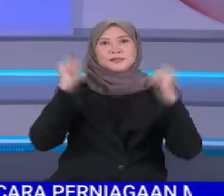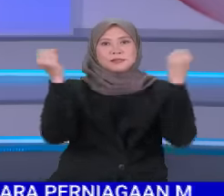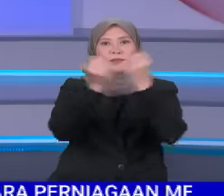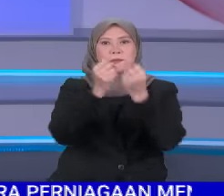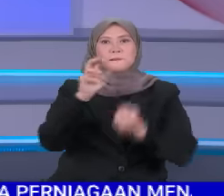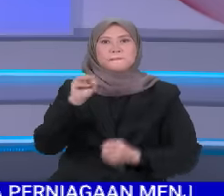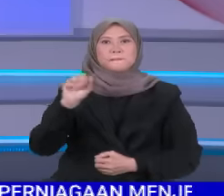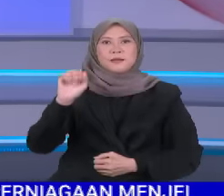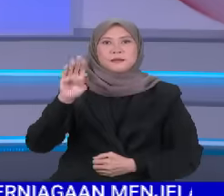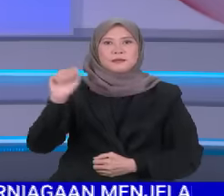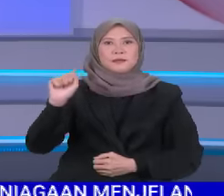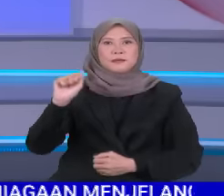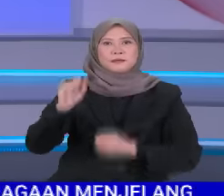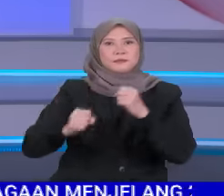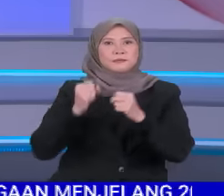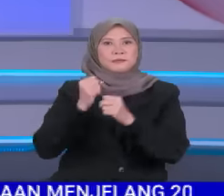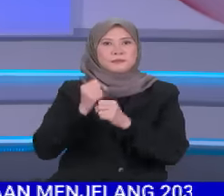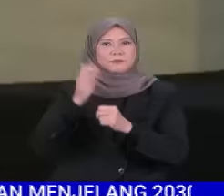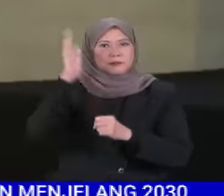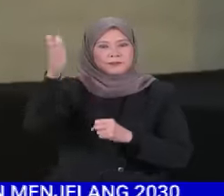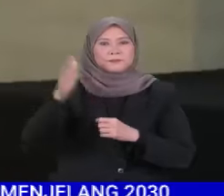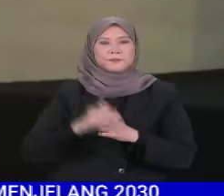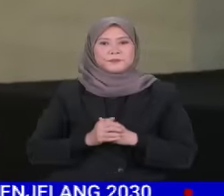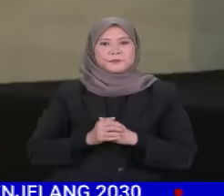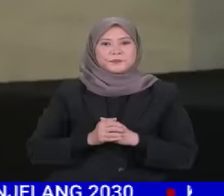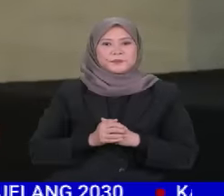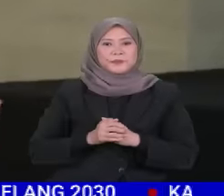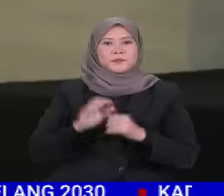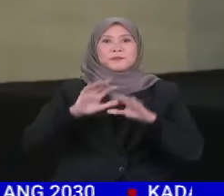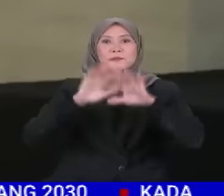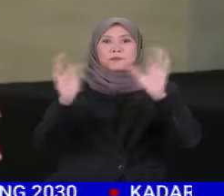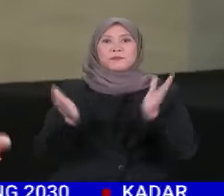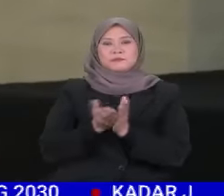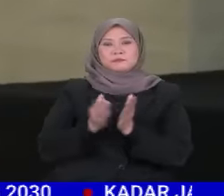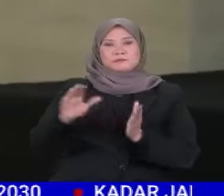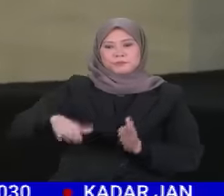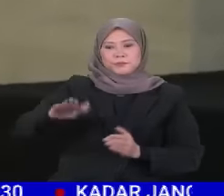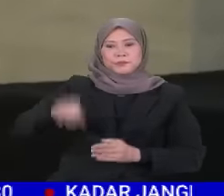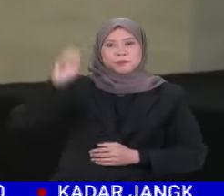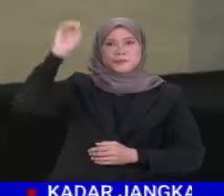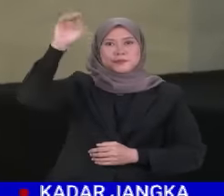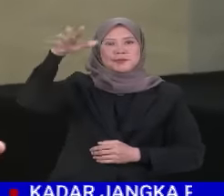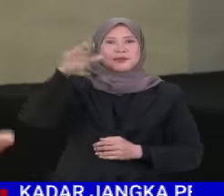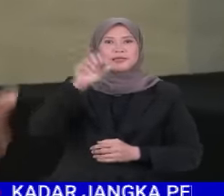stadion maba pada bulan depan tibalah sejak Agung bola keranjang Malaysia